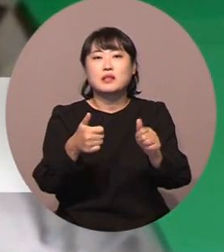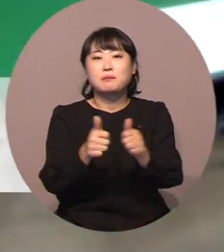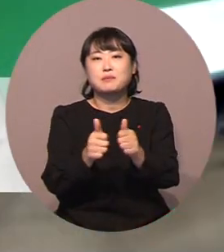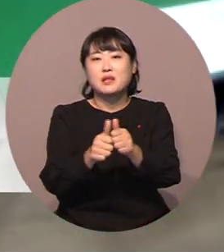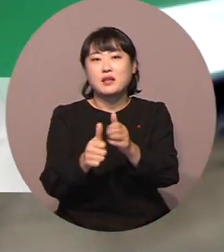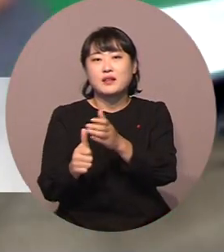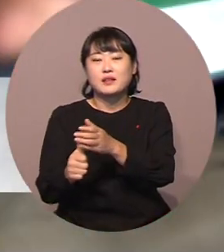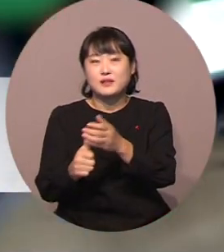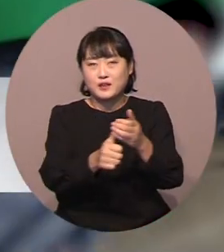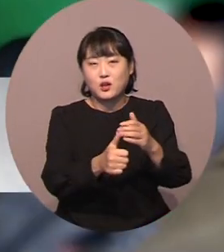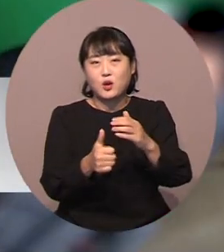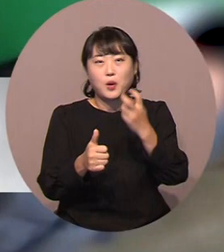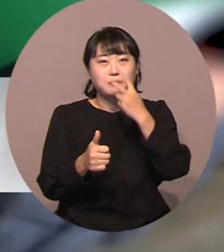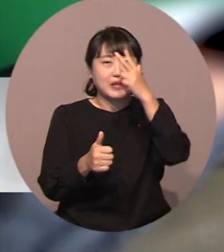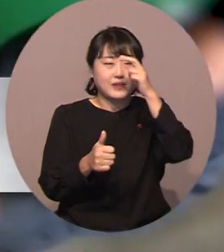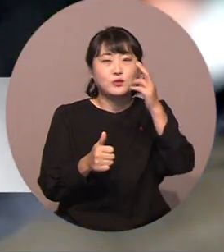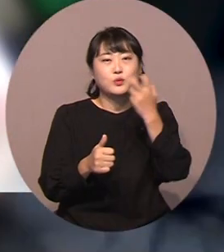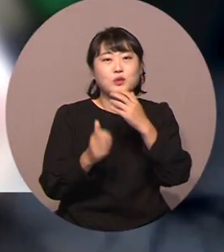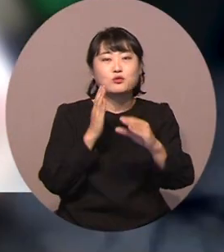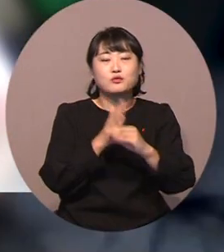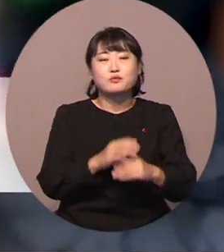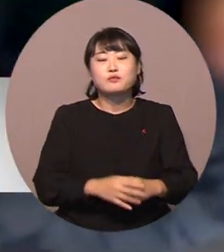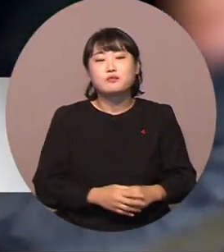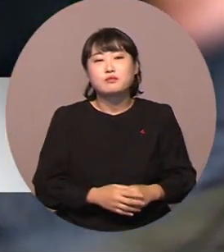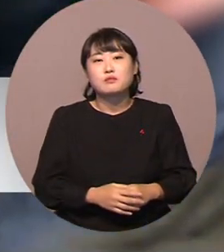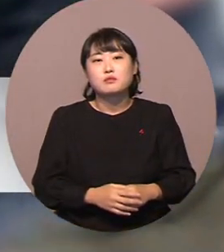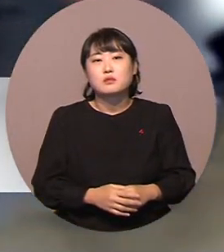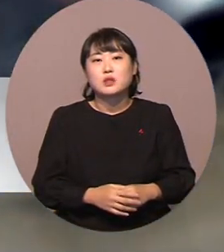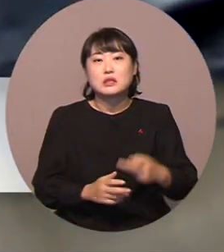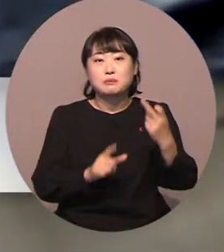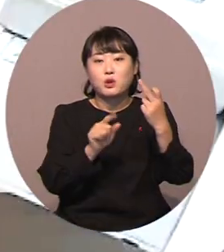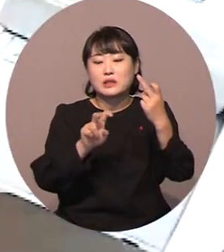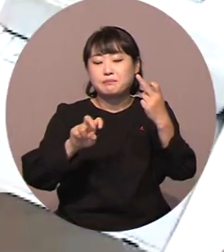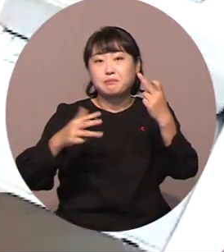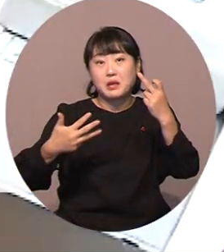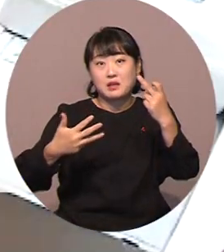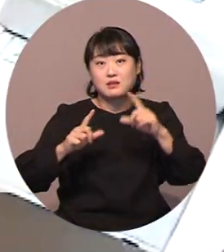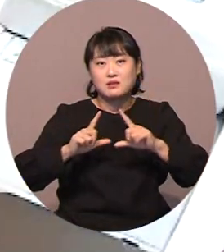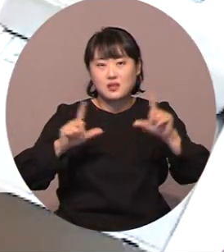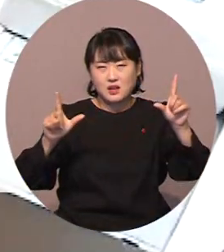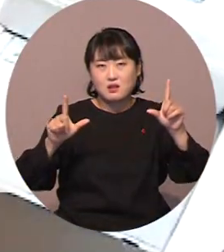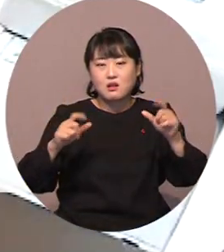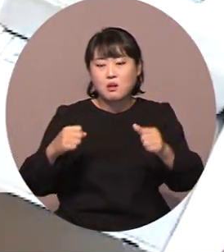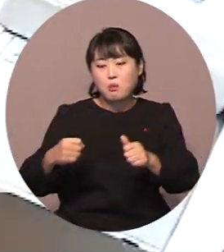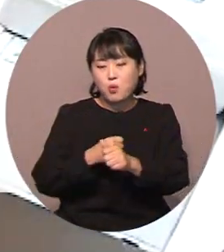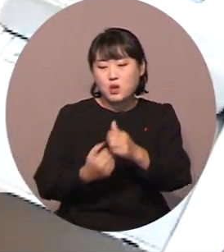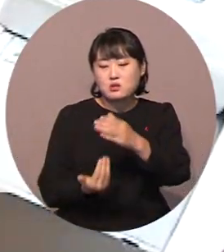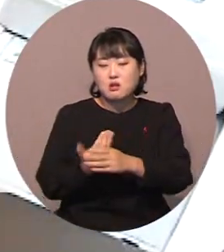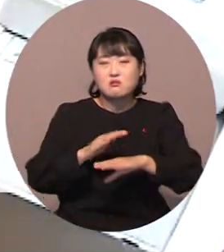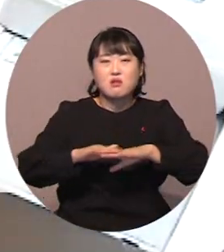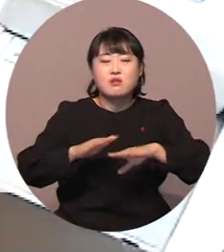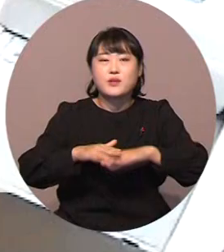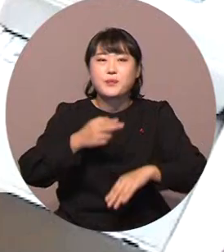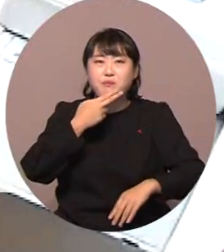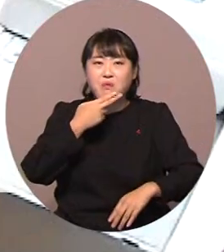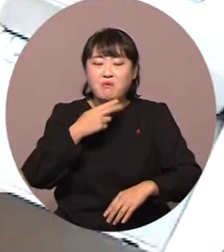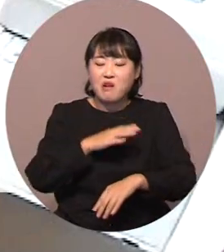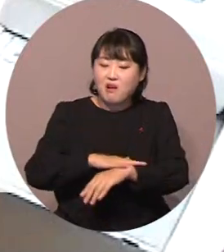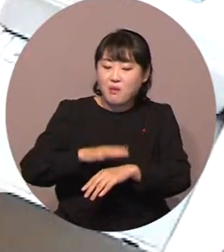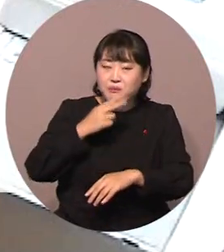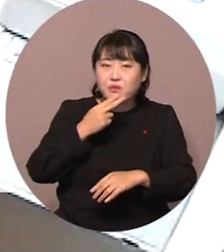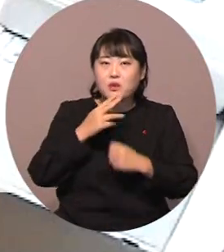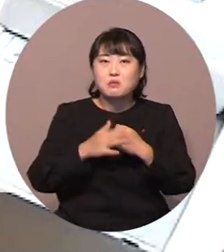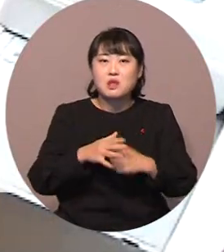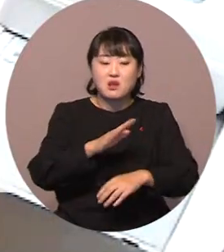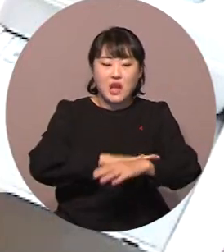검찰에 넘겼습니다이 남성은 지난달 28일 경찰의 폭행 사건을 제대로 처리하지 않았다며 양손에